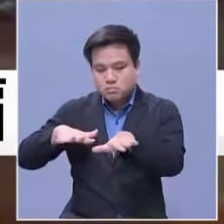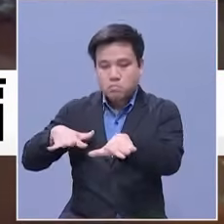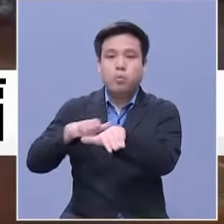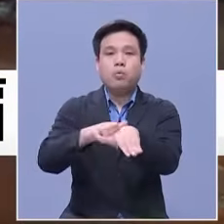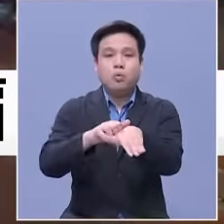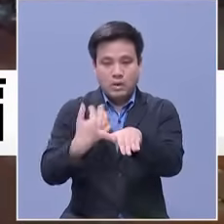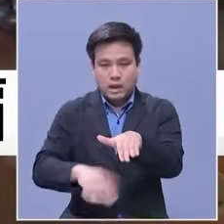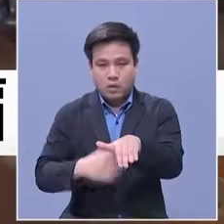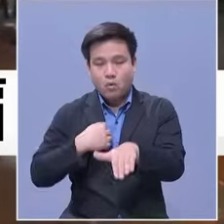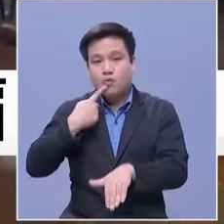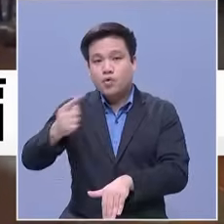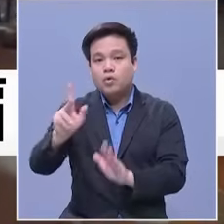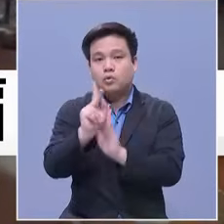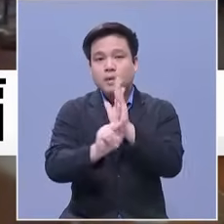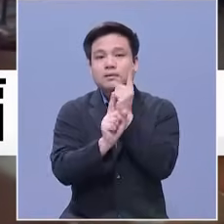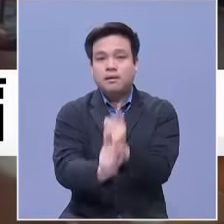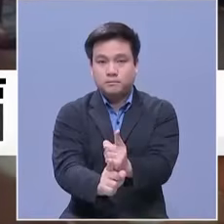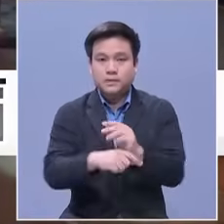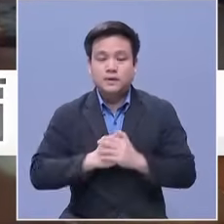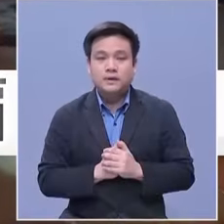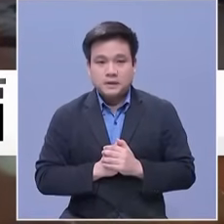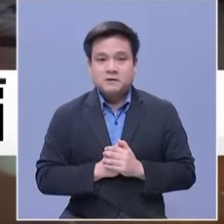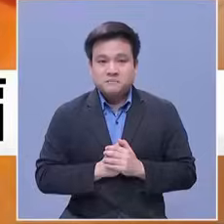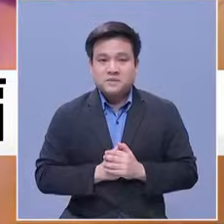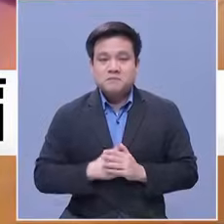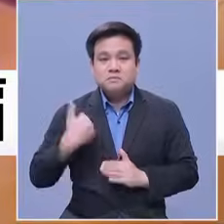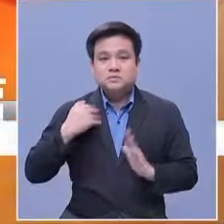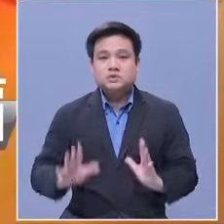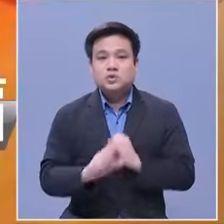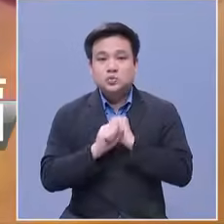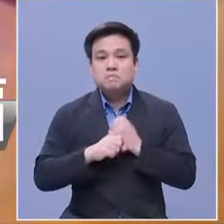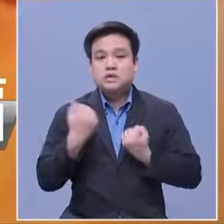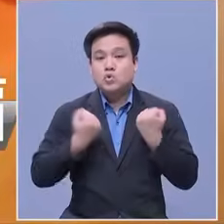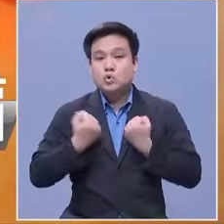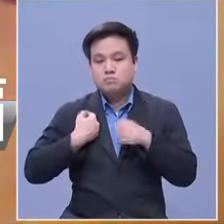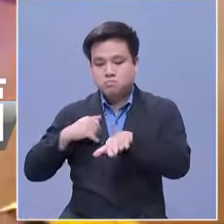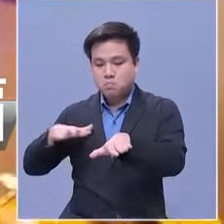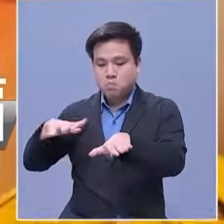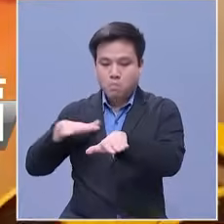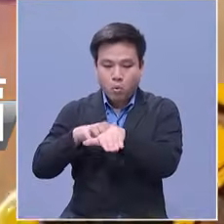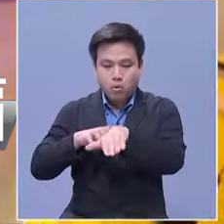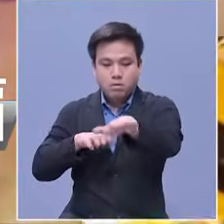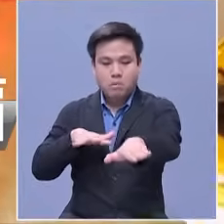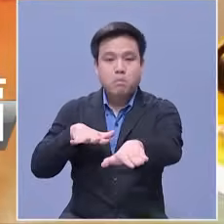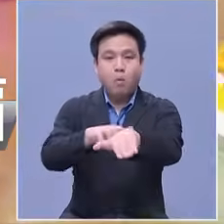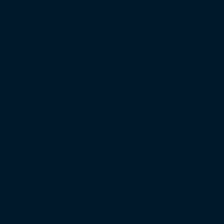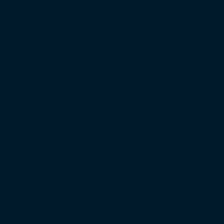มายต่อไปโอ้โหเท่ากับว่าเหตุการณ์นี้นี่รถโดนชนไป2คันแล้วก็มีคนได้รับบาดเจ็บด้วยนะครับ